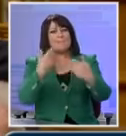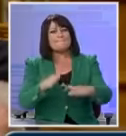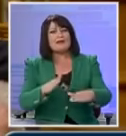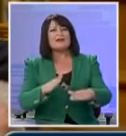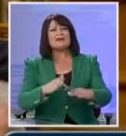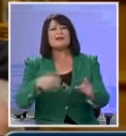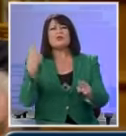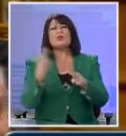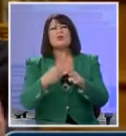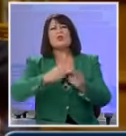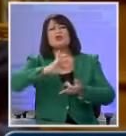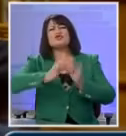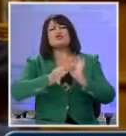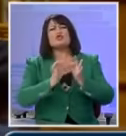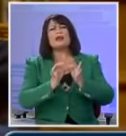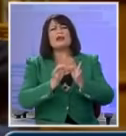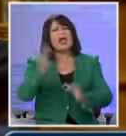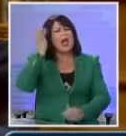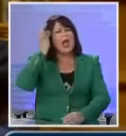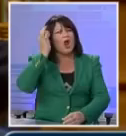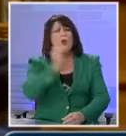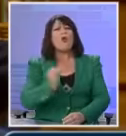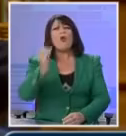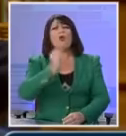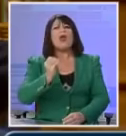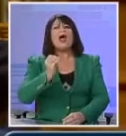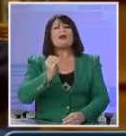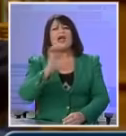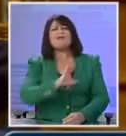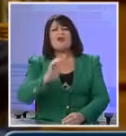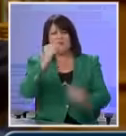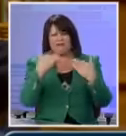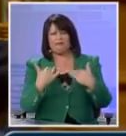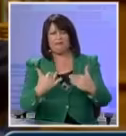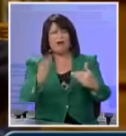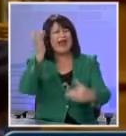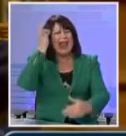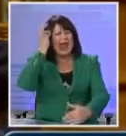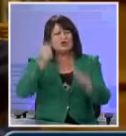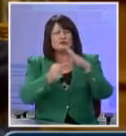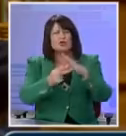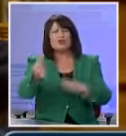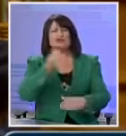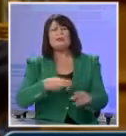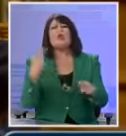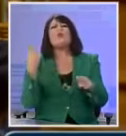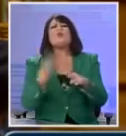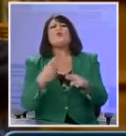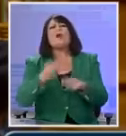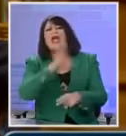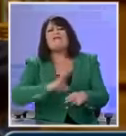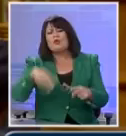από μί ιστορική ομιλία του προέδρου ντ στο ευρωπαϊκό κοινοβούλιο όπου αναδεικνύει ως μείζον θέμα για την